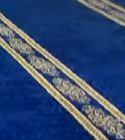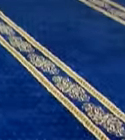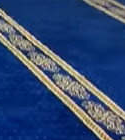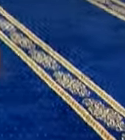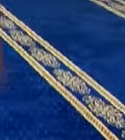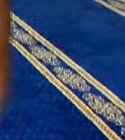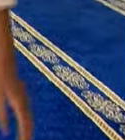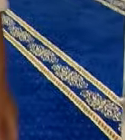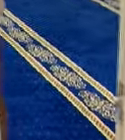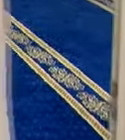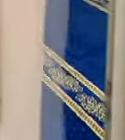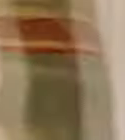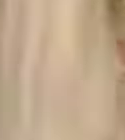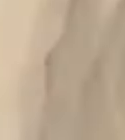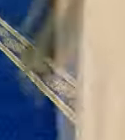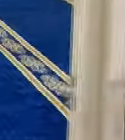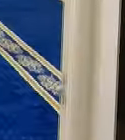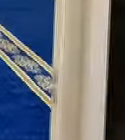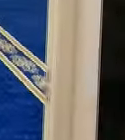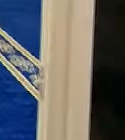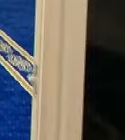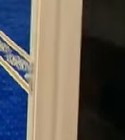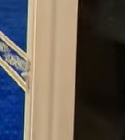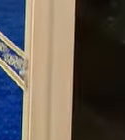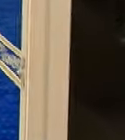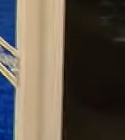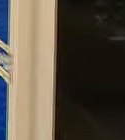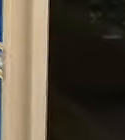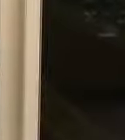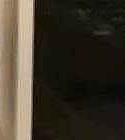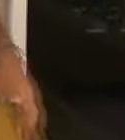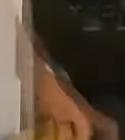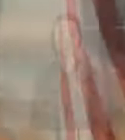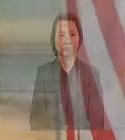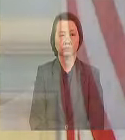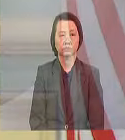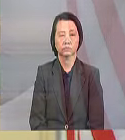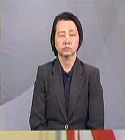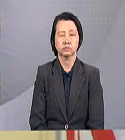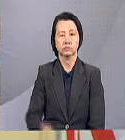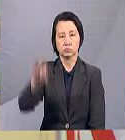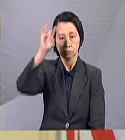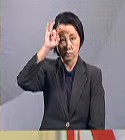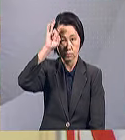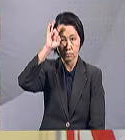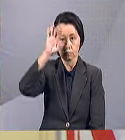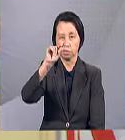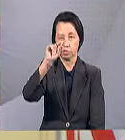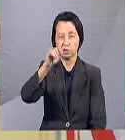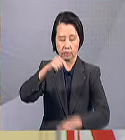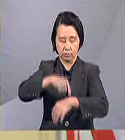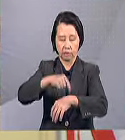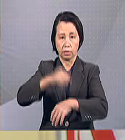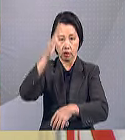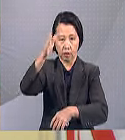secara berperingkap-peringkap bermula 15 Mei 2020 tempoh hari. InsyaAllah, sedikit masa lagi